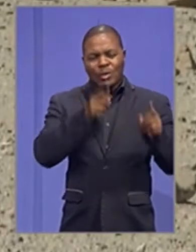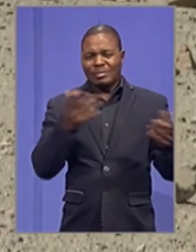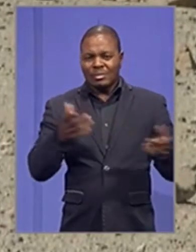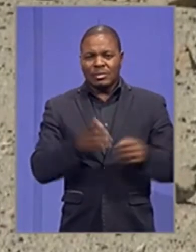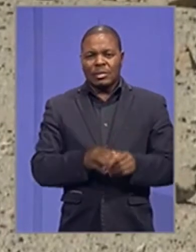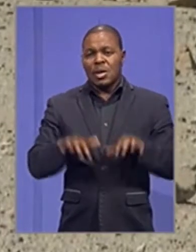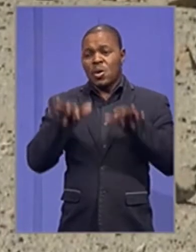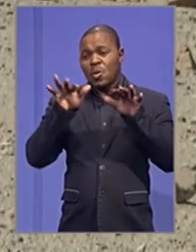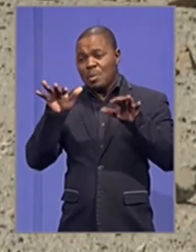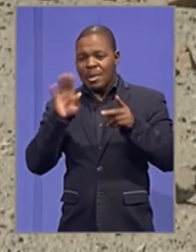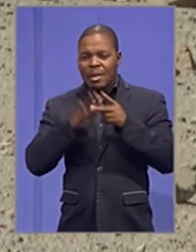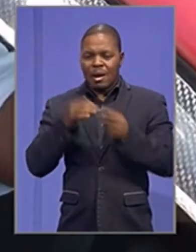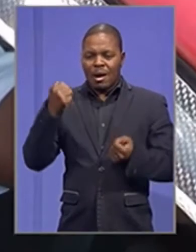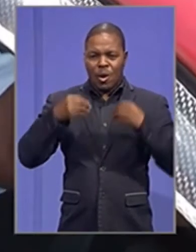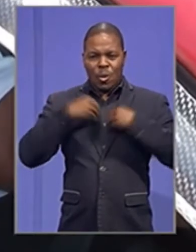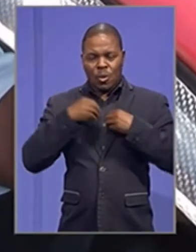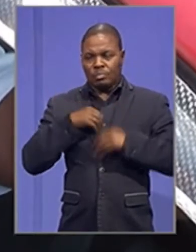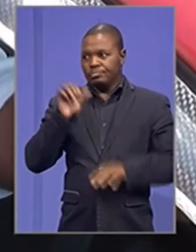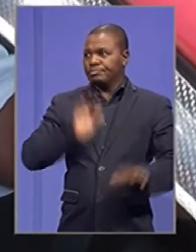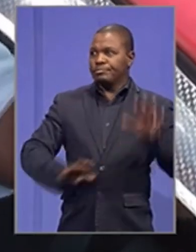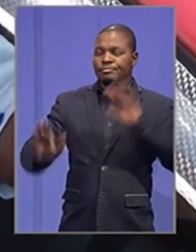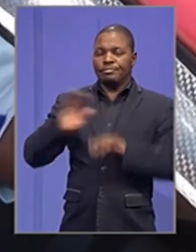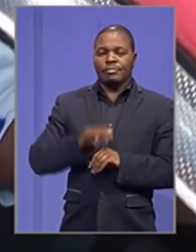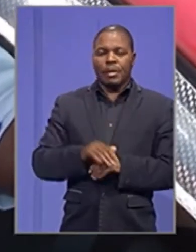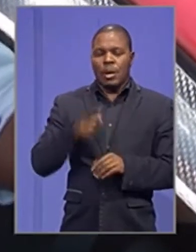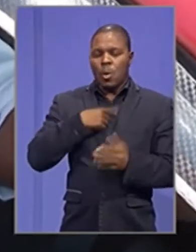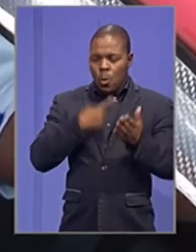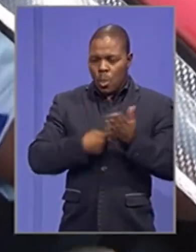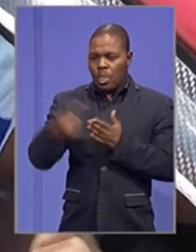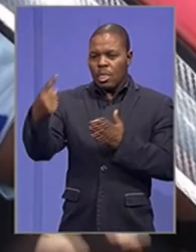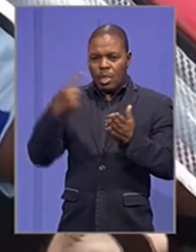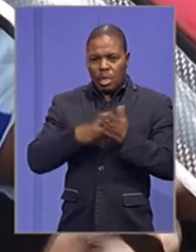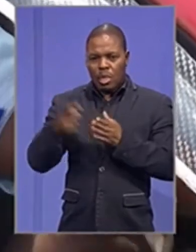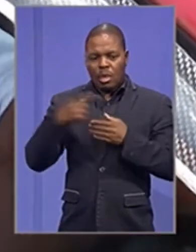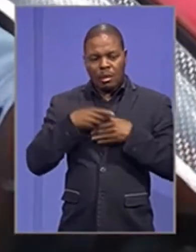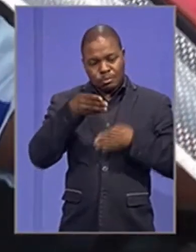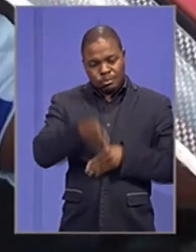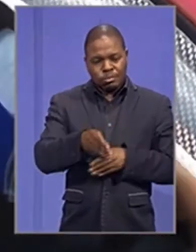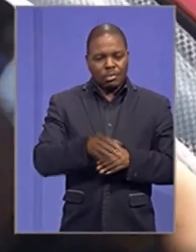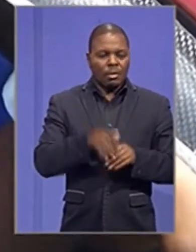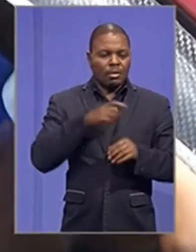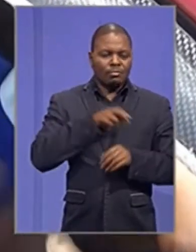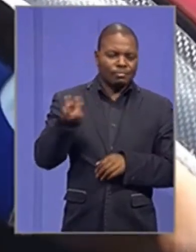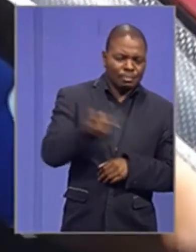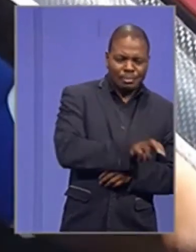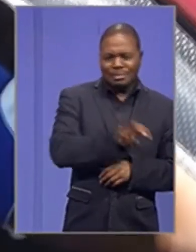difatanaga ba amegile. Tsela ena ke dula ke tsamaya beke le beke. Frankfurt Bethlehem